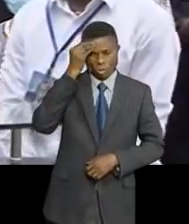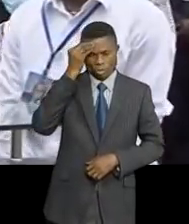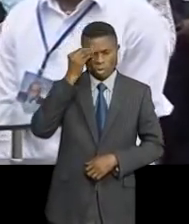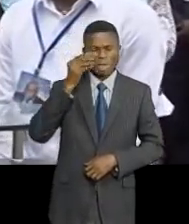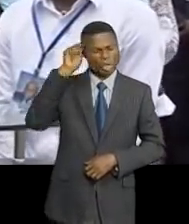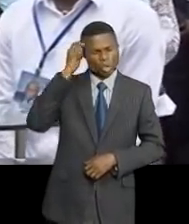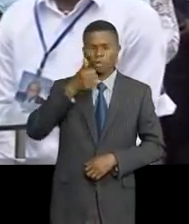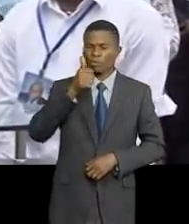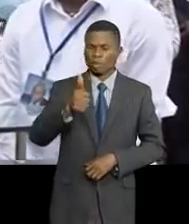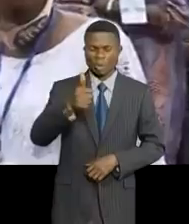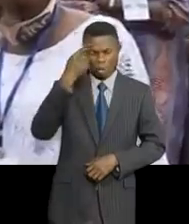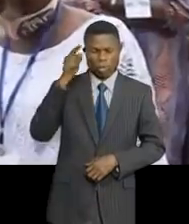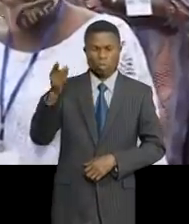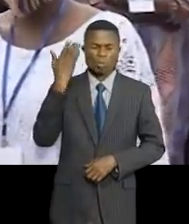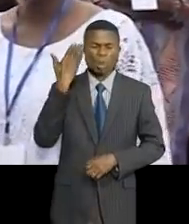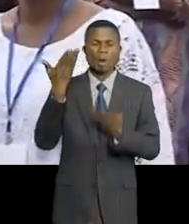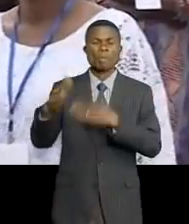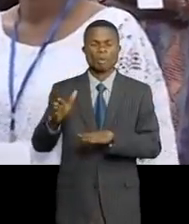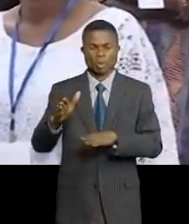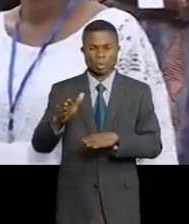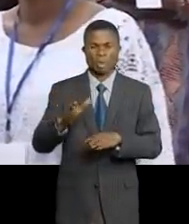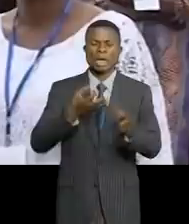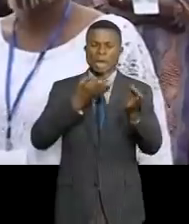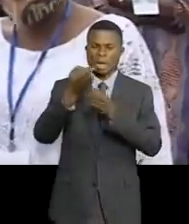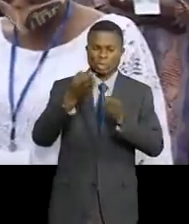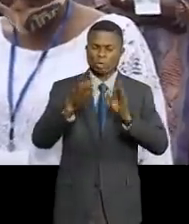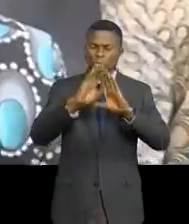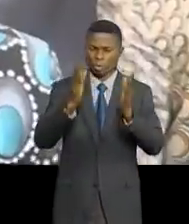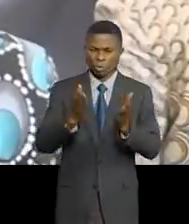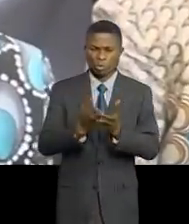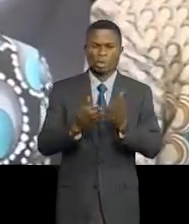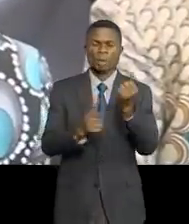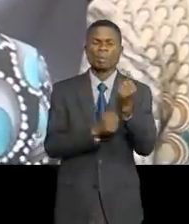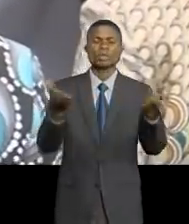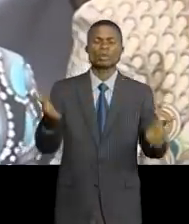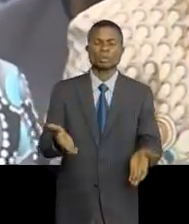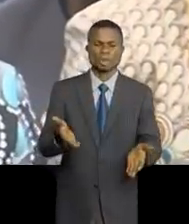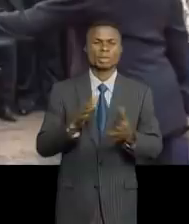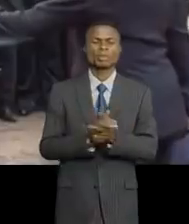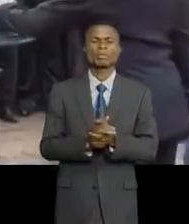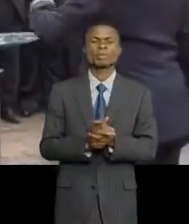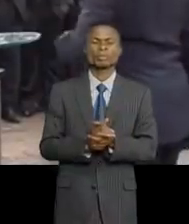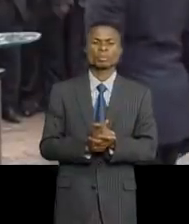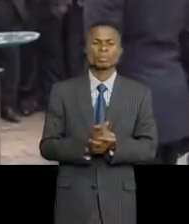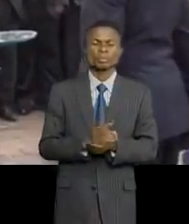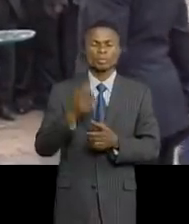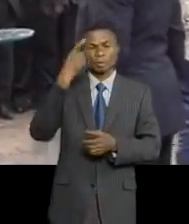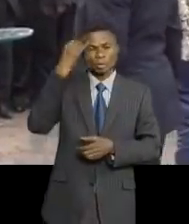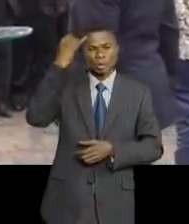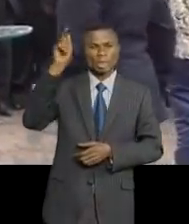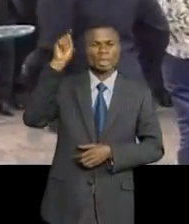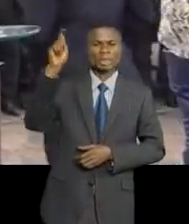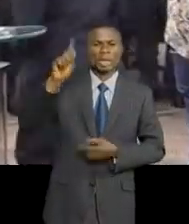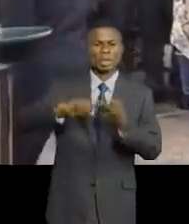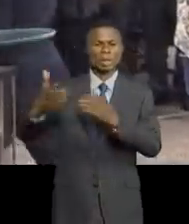bons souvenirs en sa mémoire ont été portés à la connaissance de l'assistance. Selon les témoignages de ses